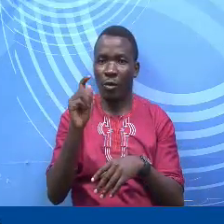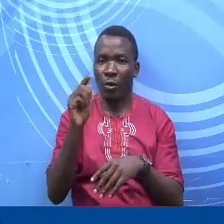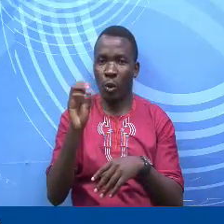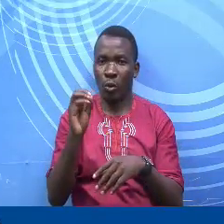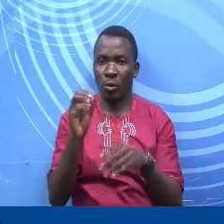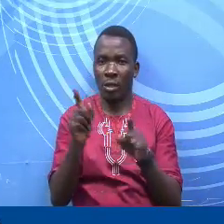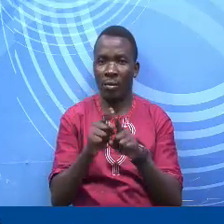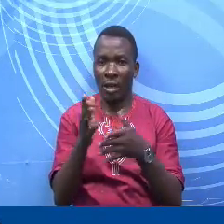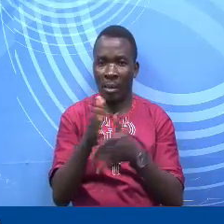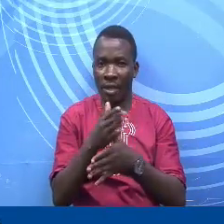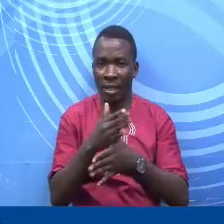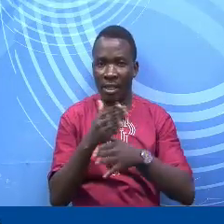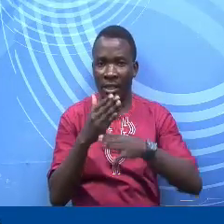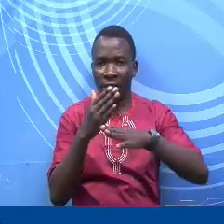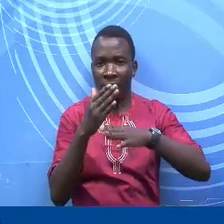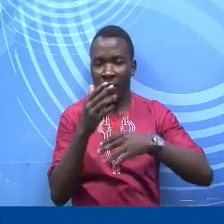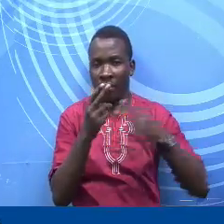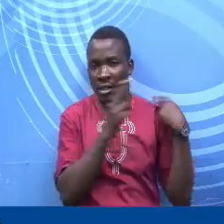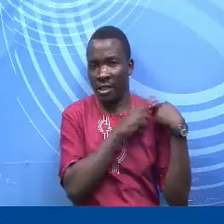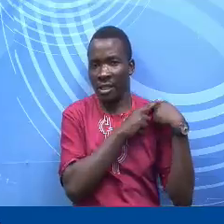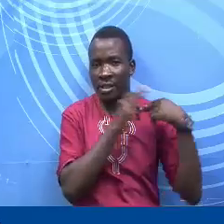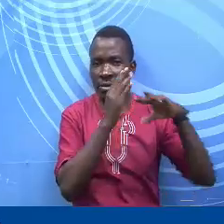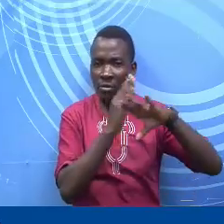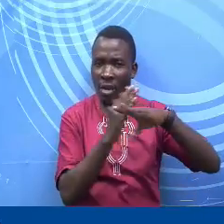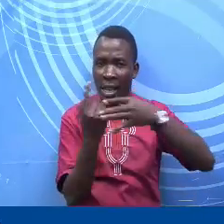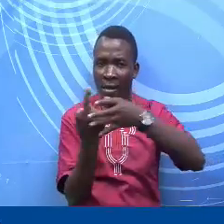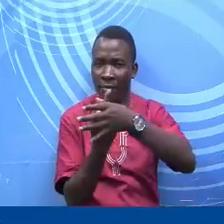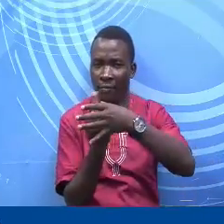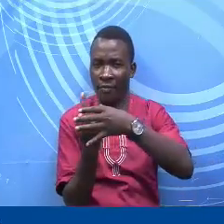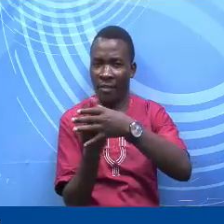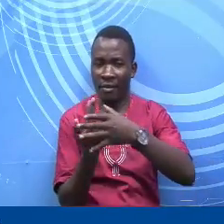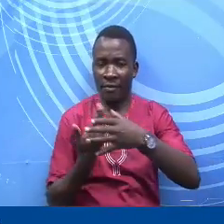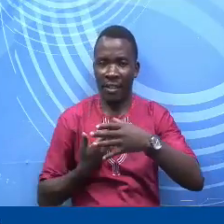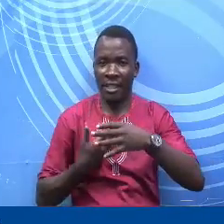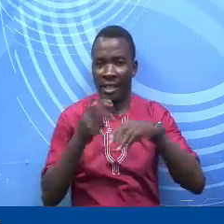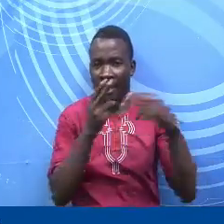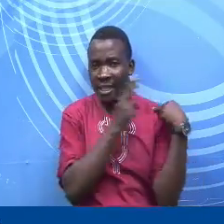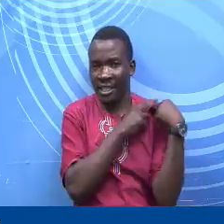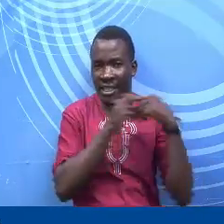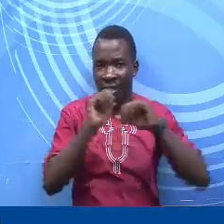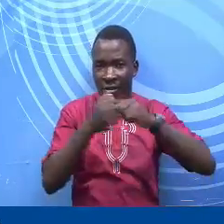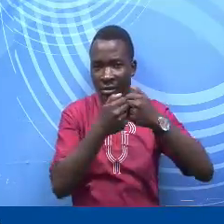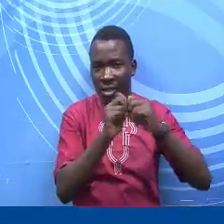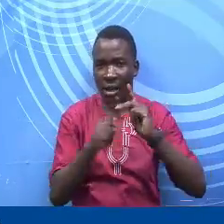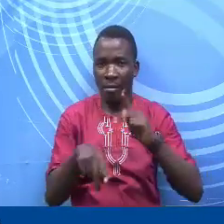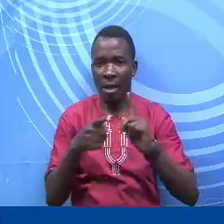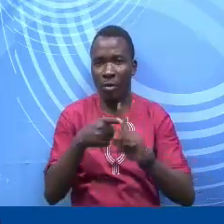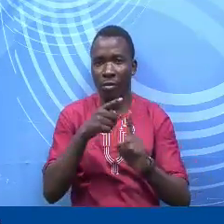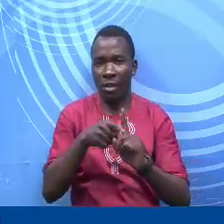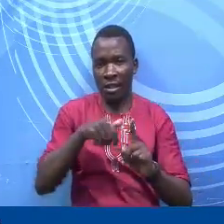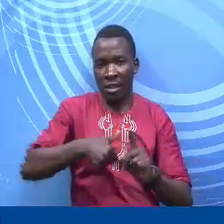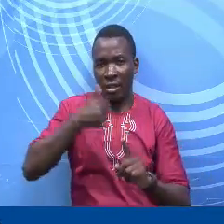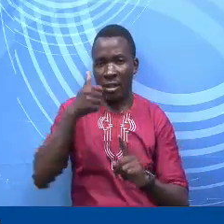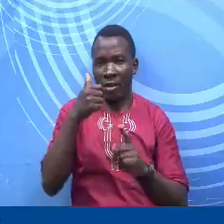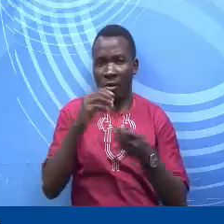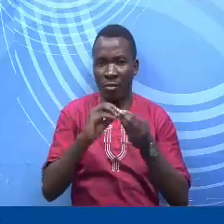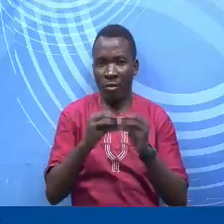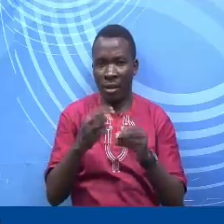kurwanya ubwigunge ufite inshingano zo guhangana n'umubare munini wabiyahura n'umubare muto w'abana